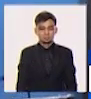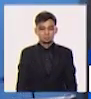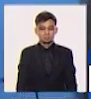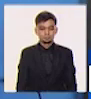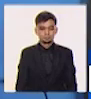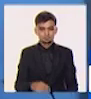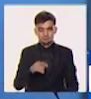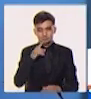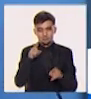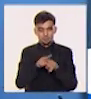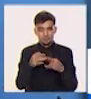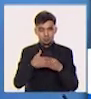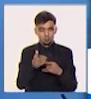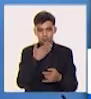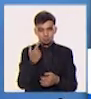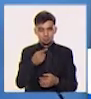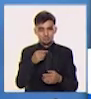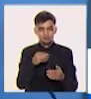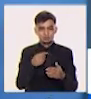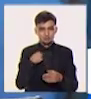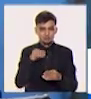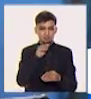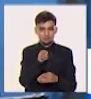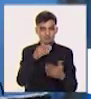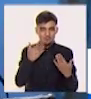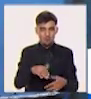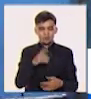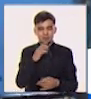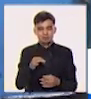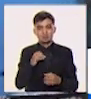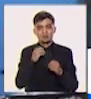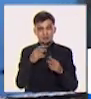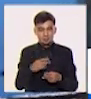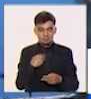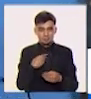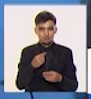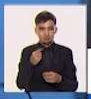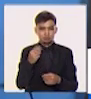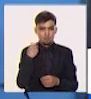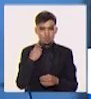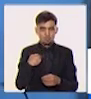ашпайтын, міне, көріп тұрсыз, мен даже записым тұр. Бүгін ертең мен кармитет, сол жүргеніміз